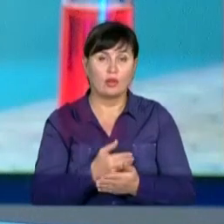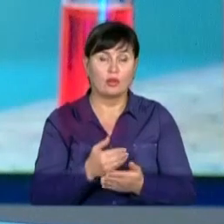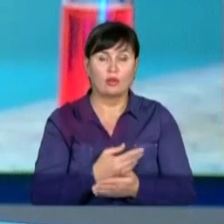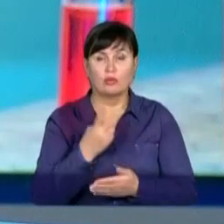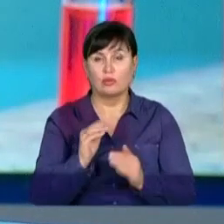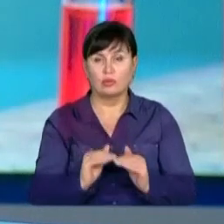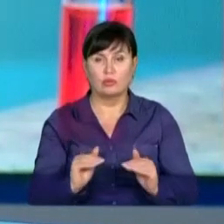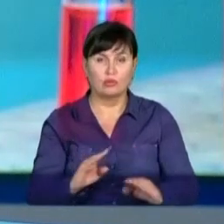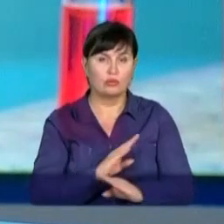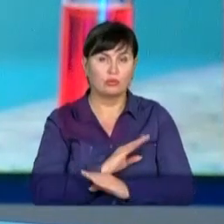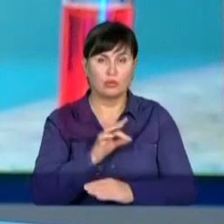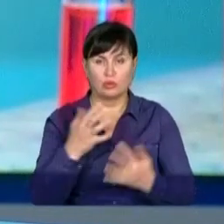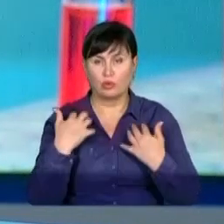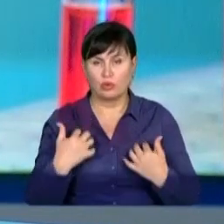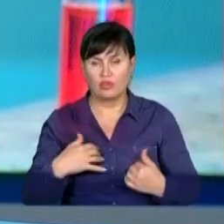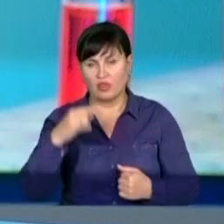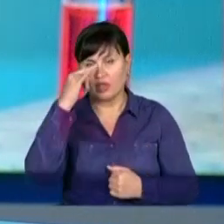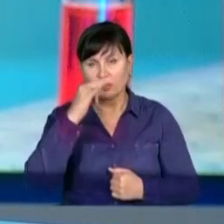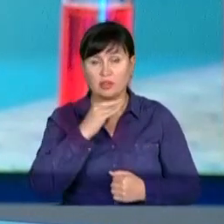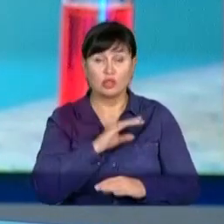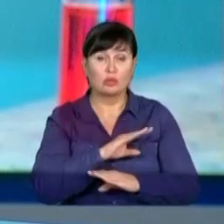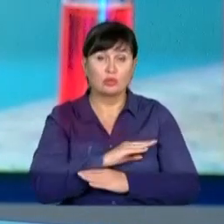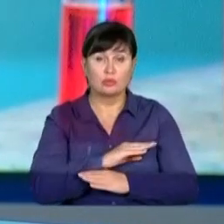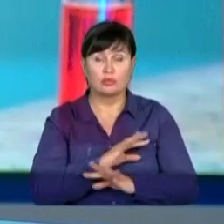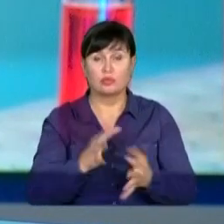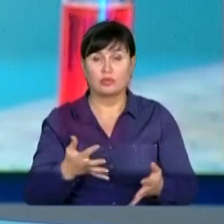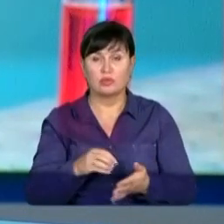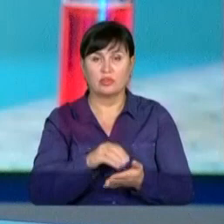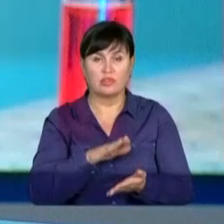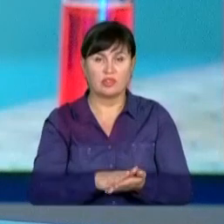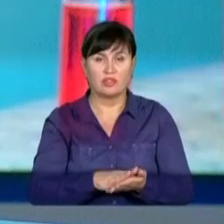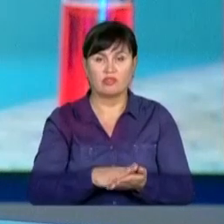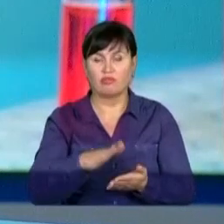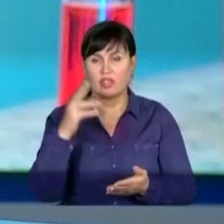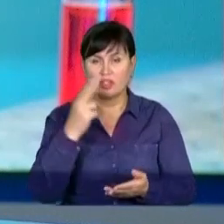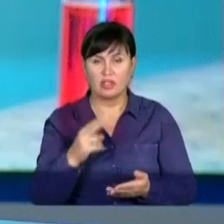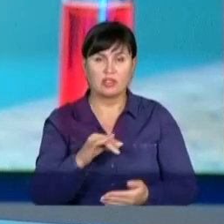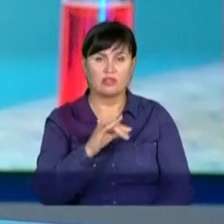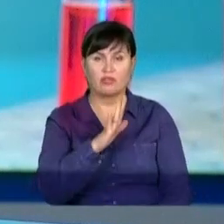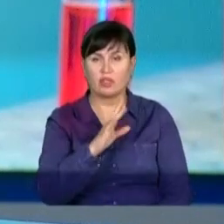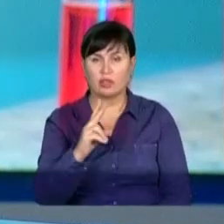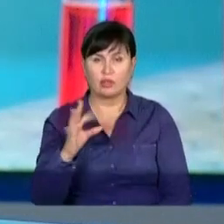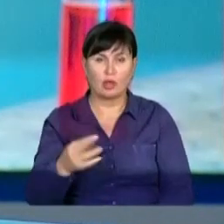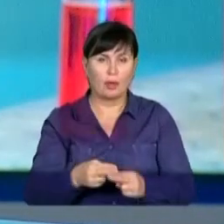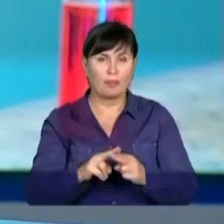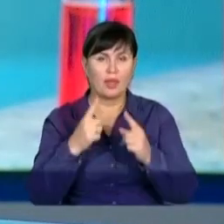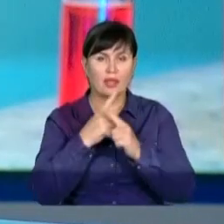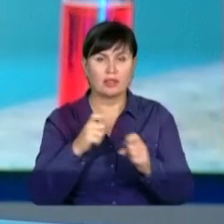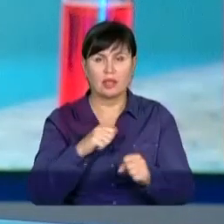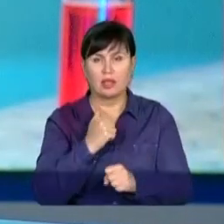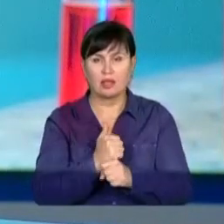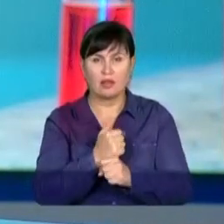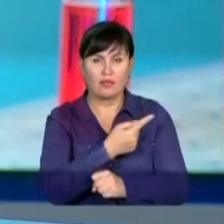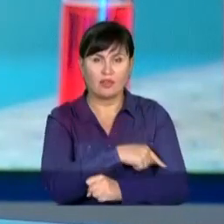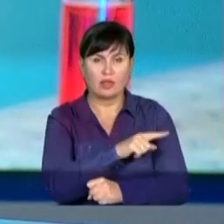Двое детей умерли от кори в Казахстане. Летальные случаи зафиксировали в Астане и Восточно-Казахстанской области. Об этом сообщила главный